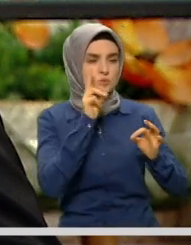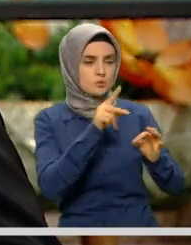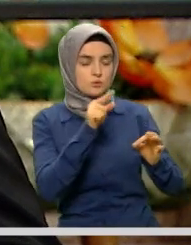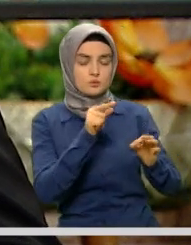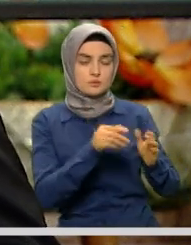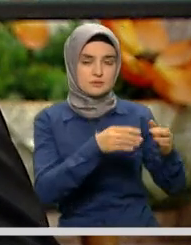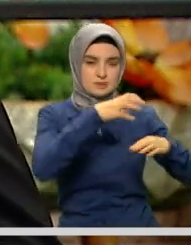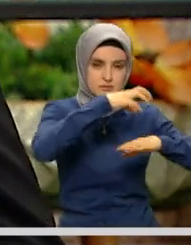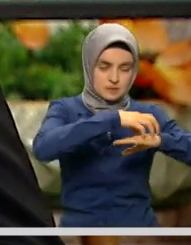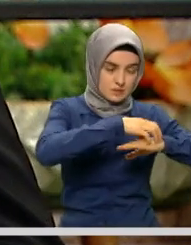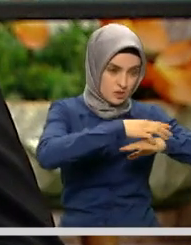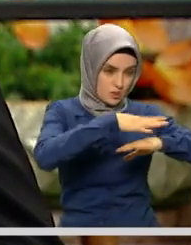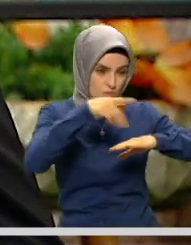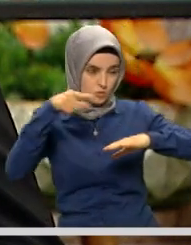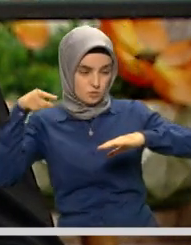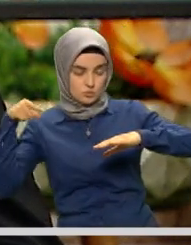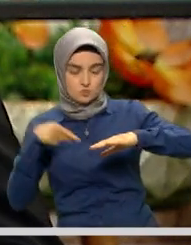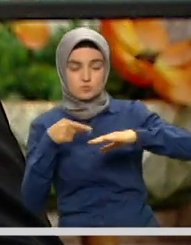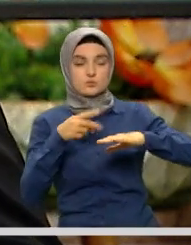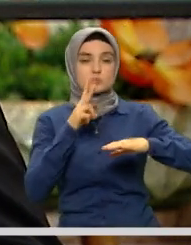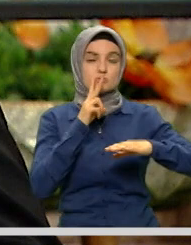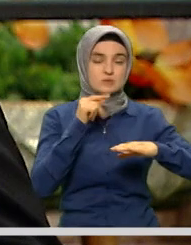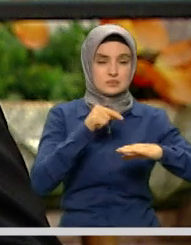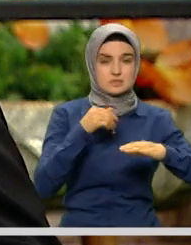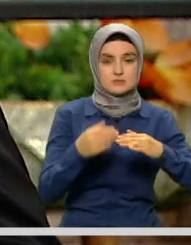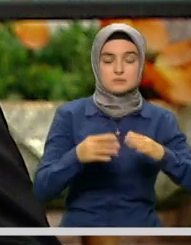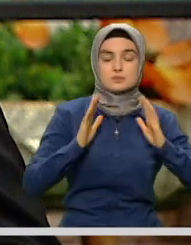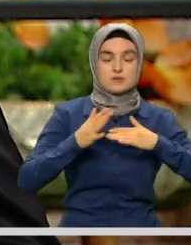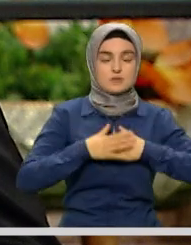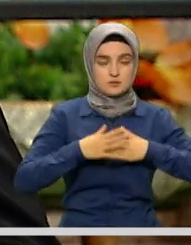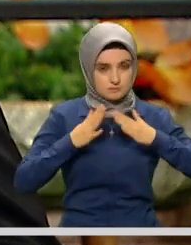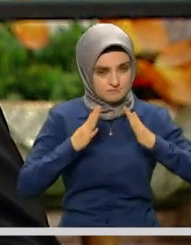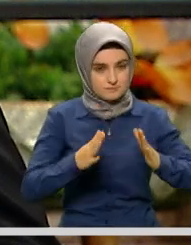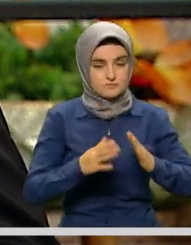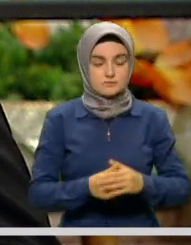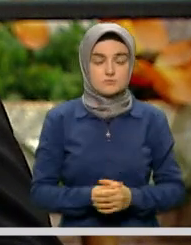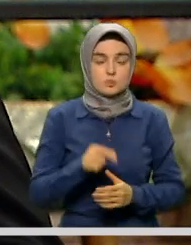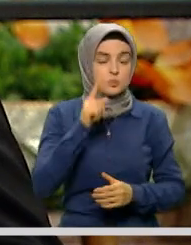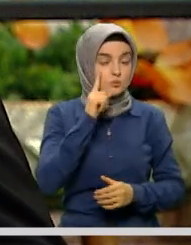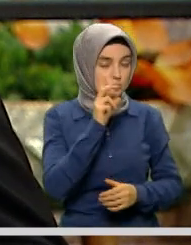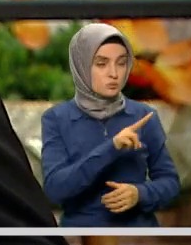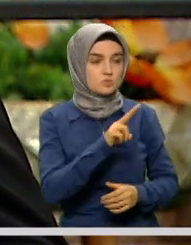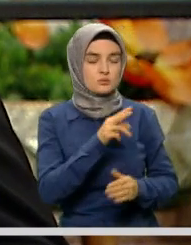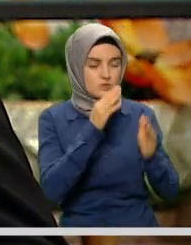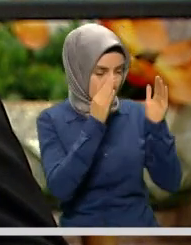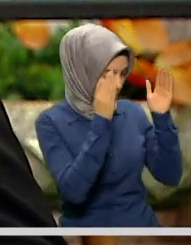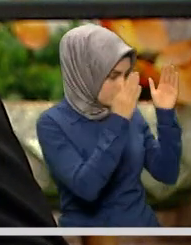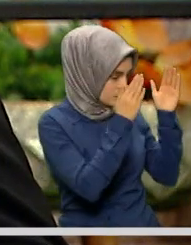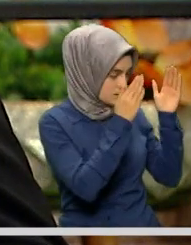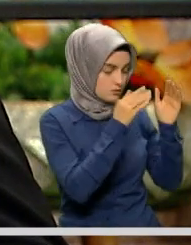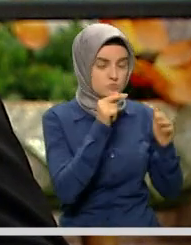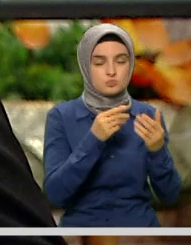son kısmında kılıyor. Yine onu her gördüğünde Efendimiz Aleyhisselatü Vesselam kafasını çeviriyor. Çok ağır bir şey bu.